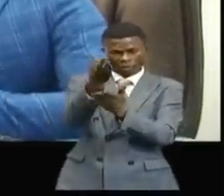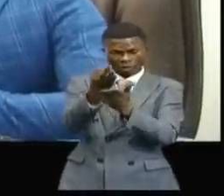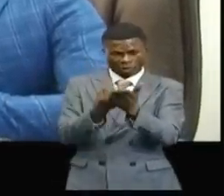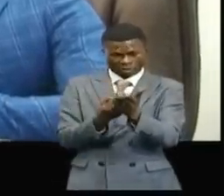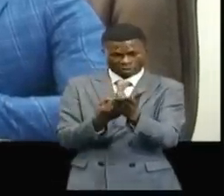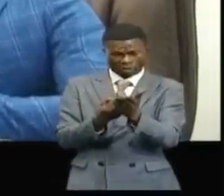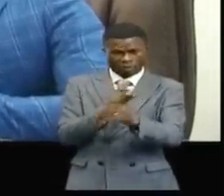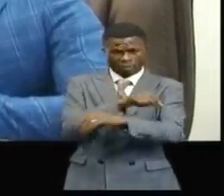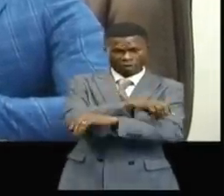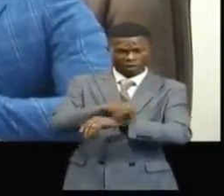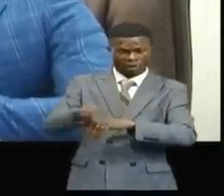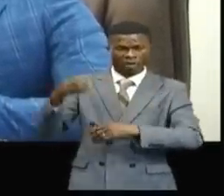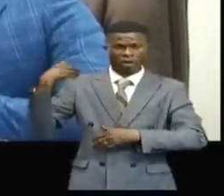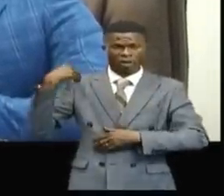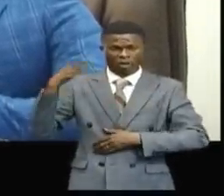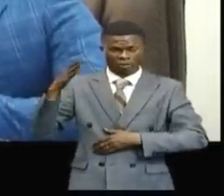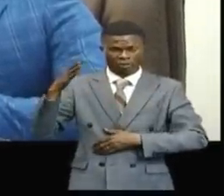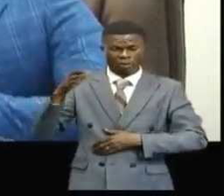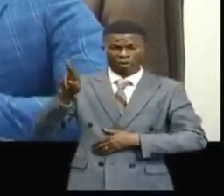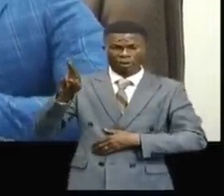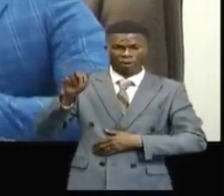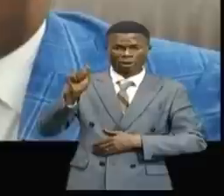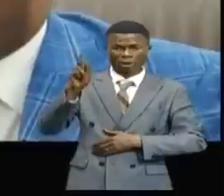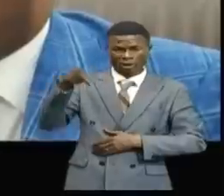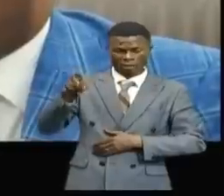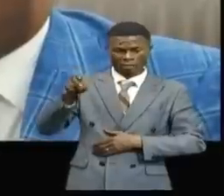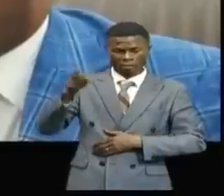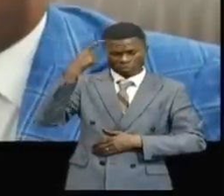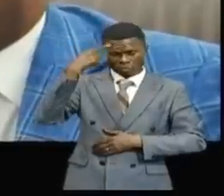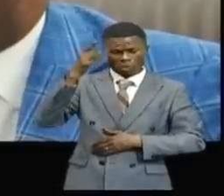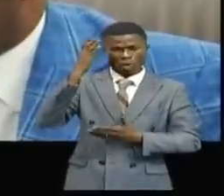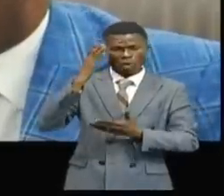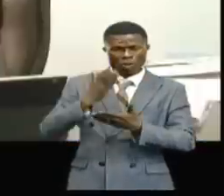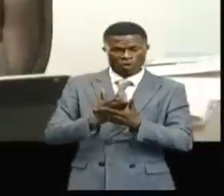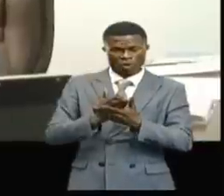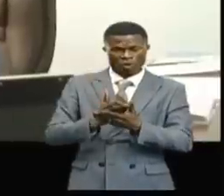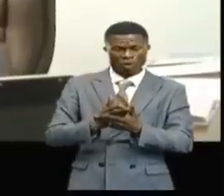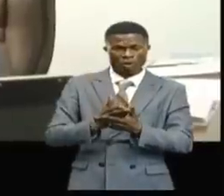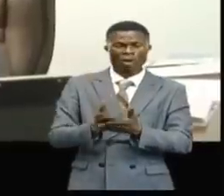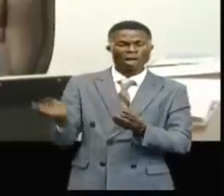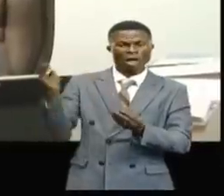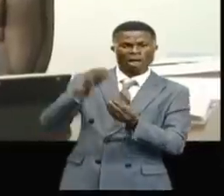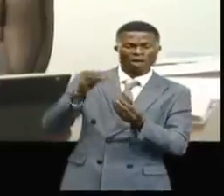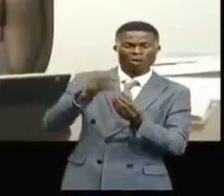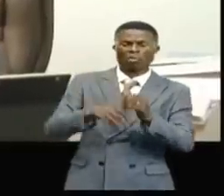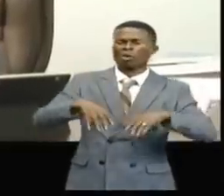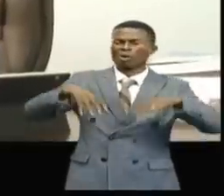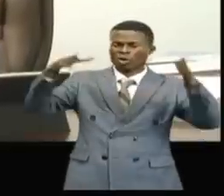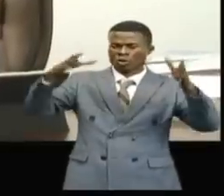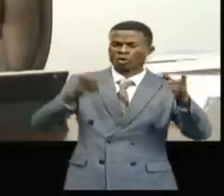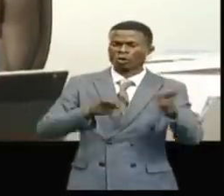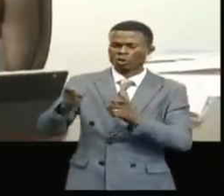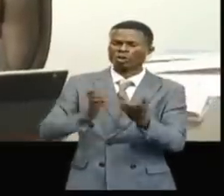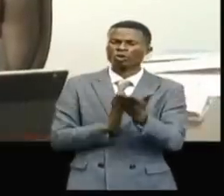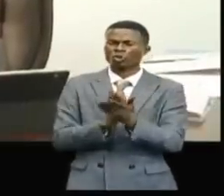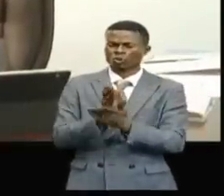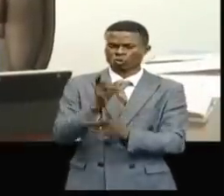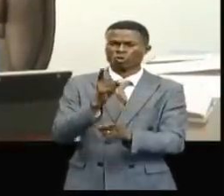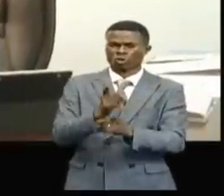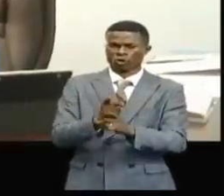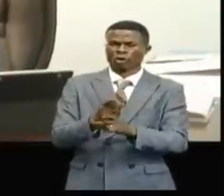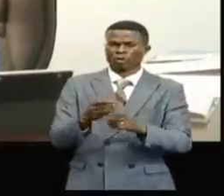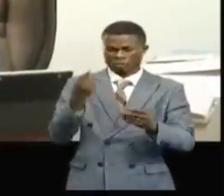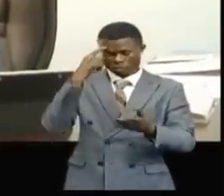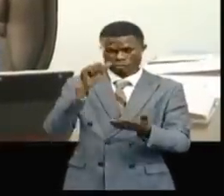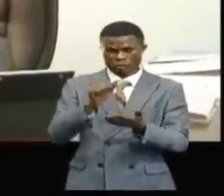références de l'administration publique FRAP afin de maîtriser les effectifs et les gérer de manière efficiente. En